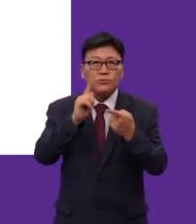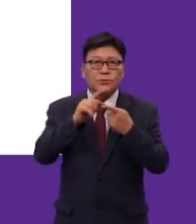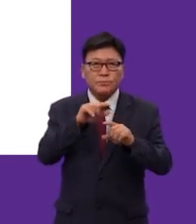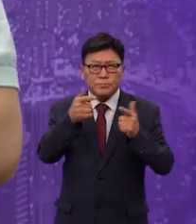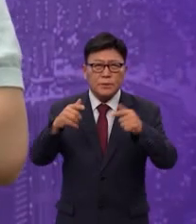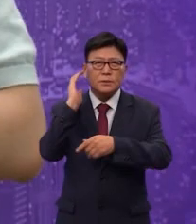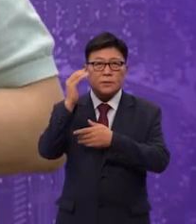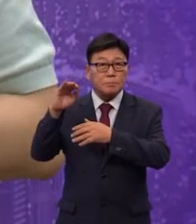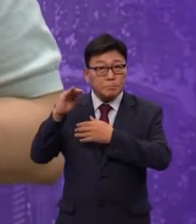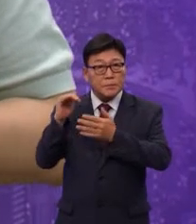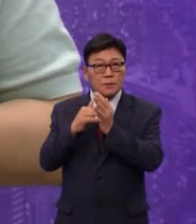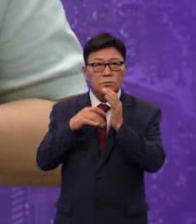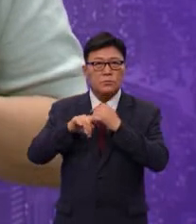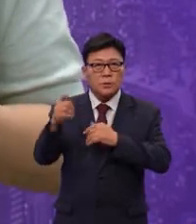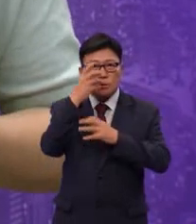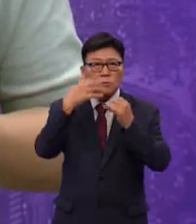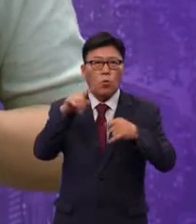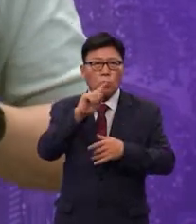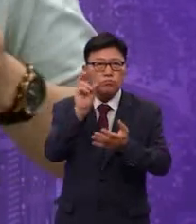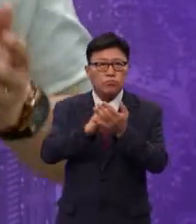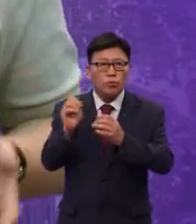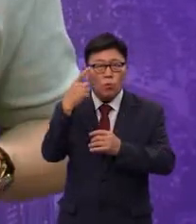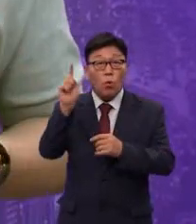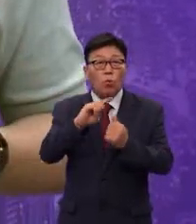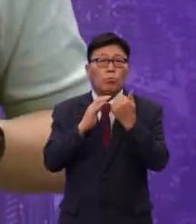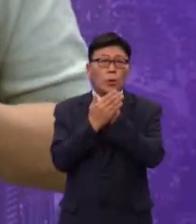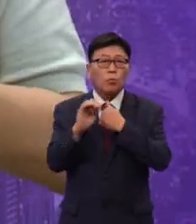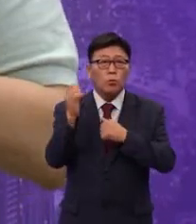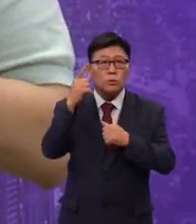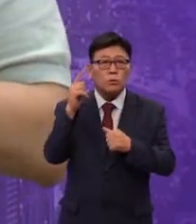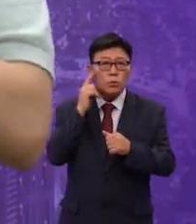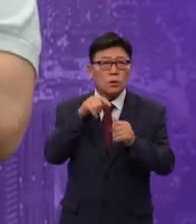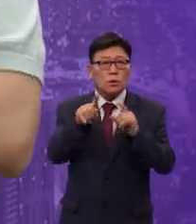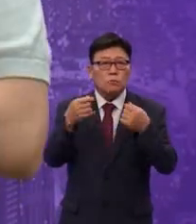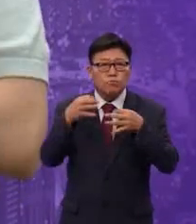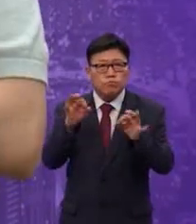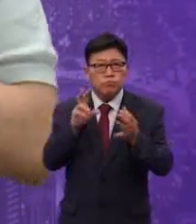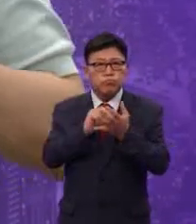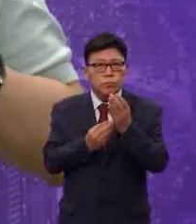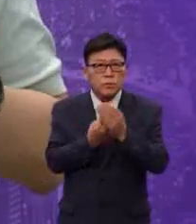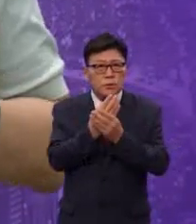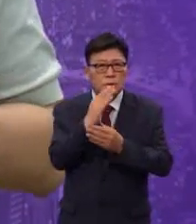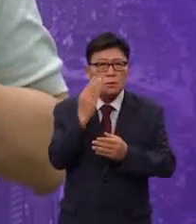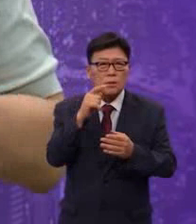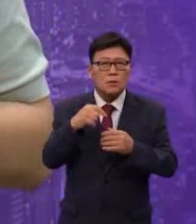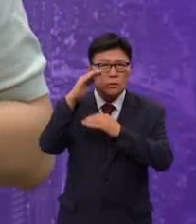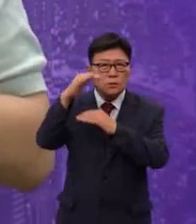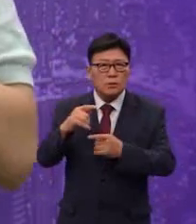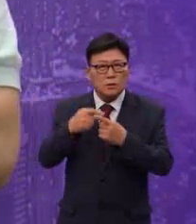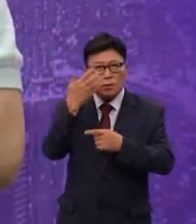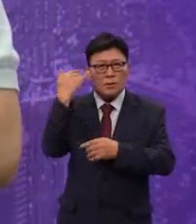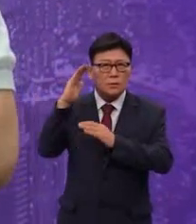이야기들을 먼저 듣고 청년들이 어떤 문제로, 어떤 배경으로 이런 금융 문제 도달하게 되었는지를 그 과정에 대한 이야기를